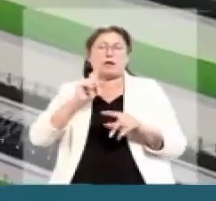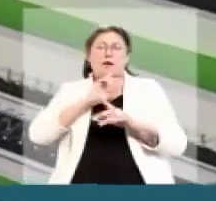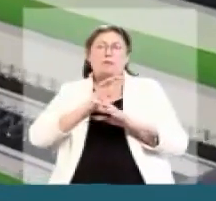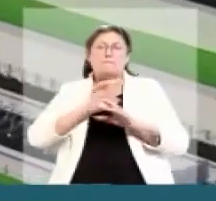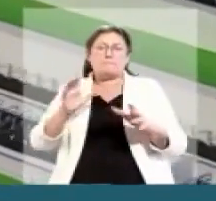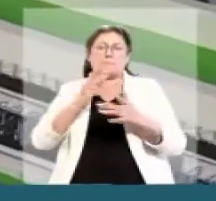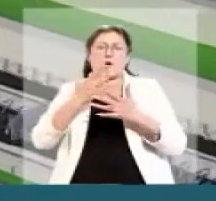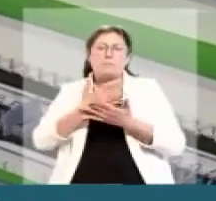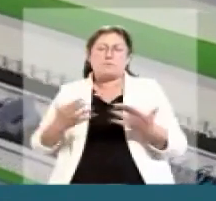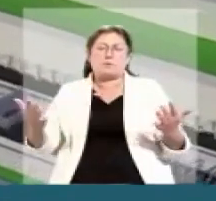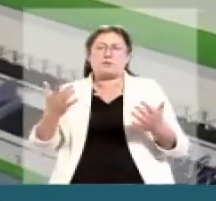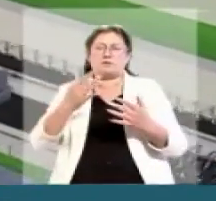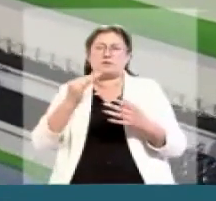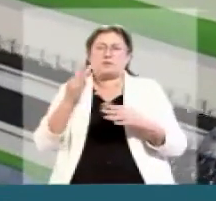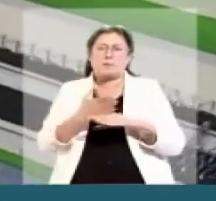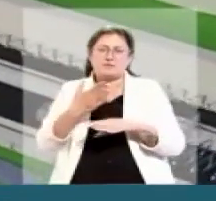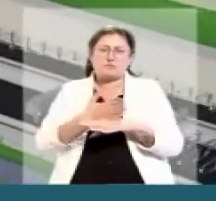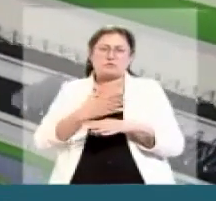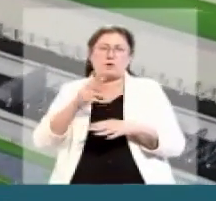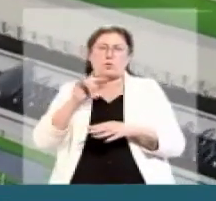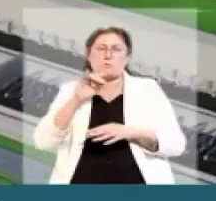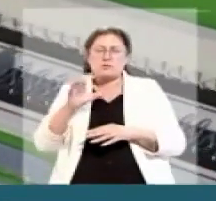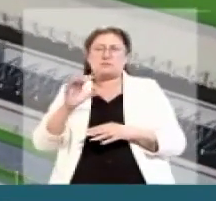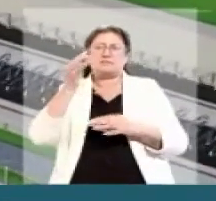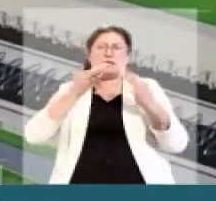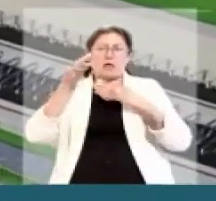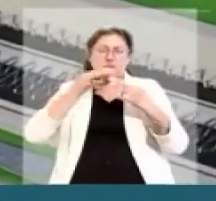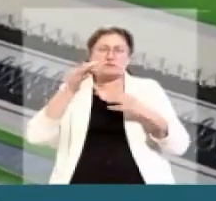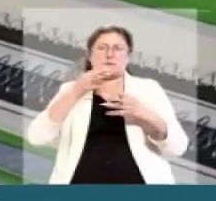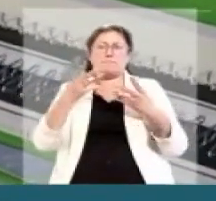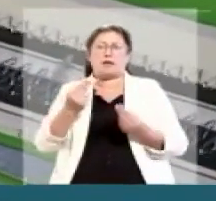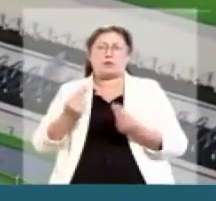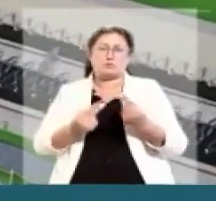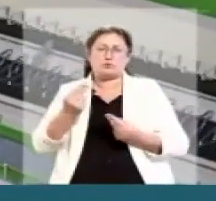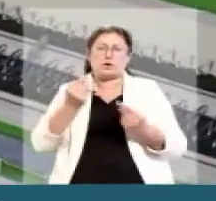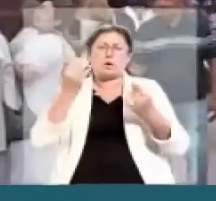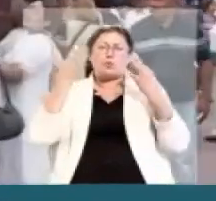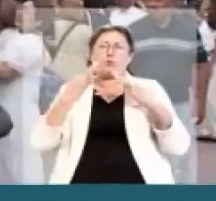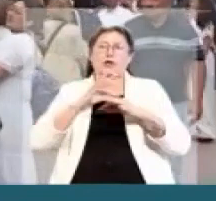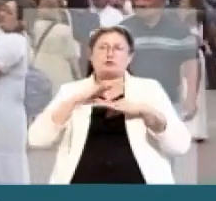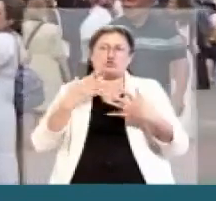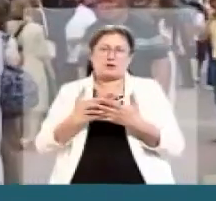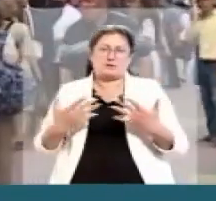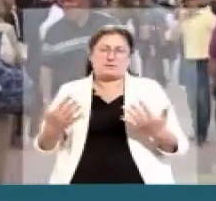сложнейшего оборудования до сыров ручного производства, кумыса, экосладостей, мягких игрушек и украшений.